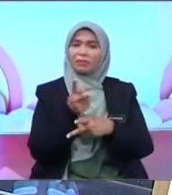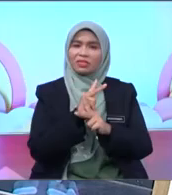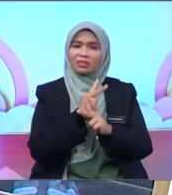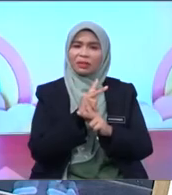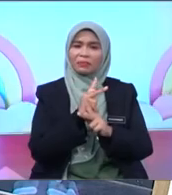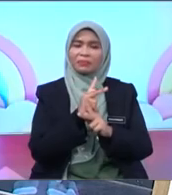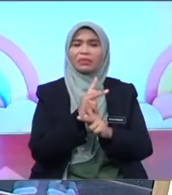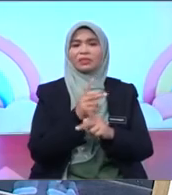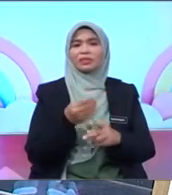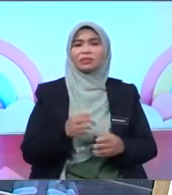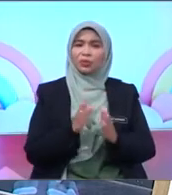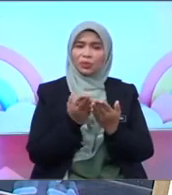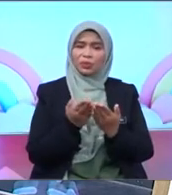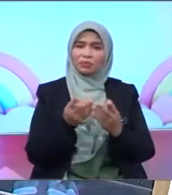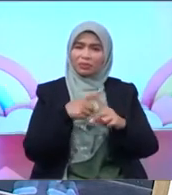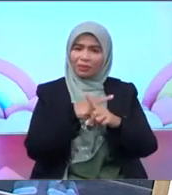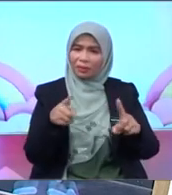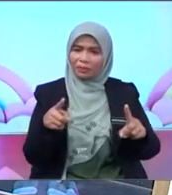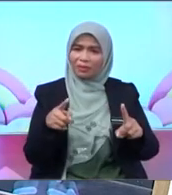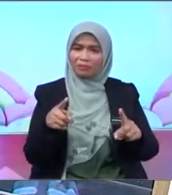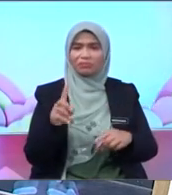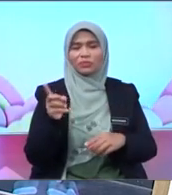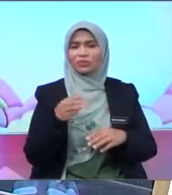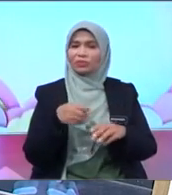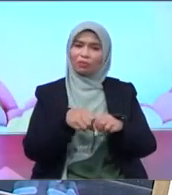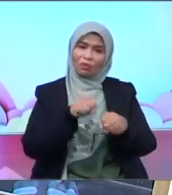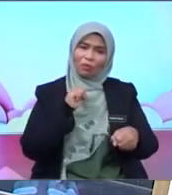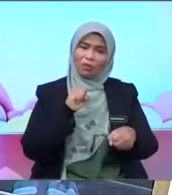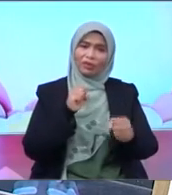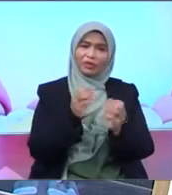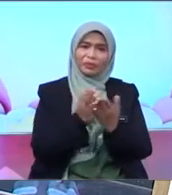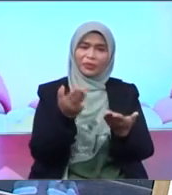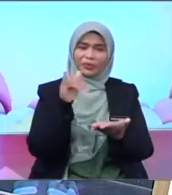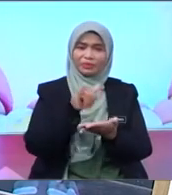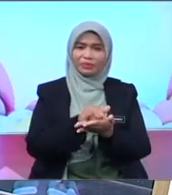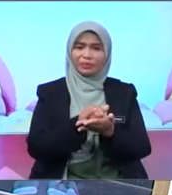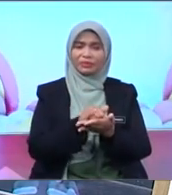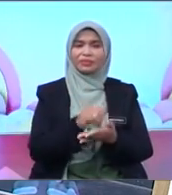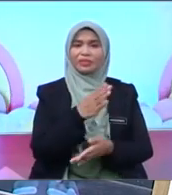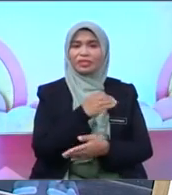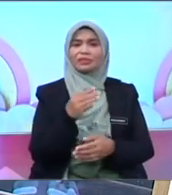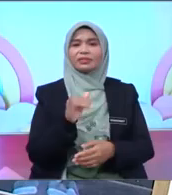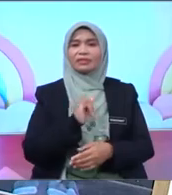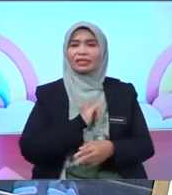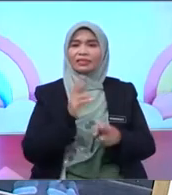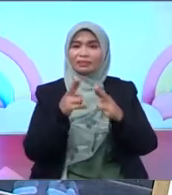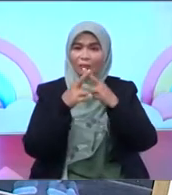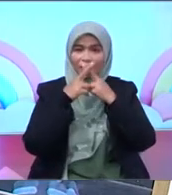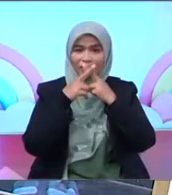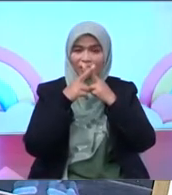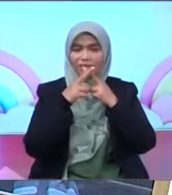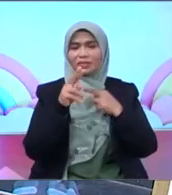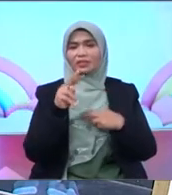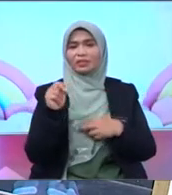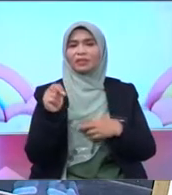sekolah tetapi dia telah terkoyak kain membunuhnya Saya merasakan Kekuatan tersebut